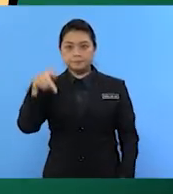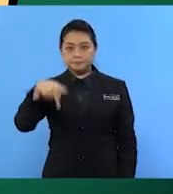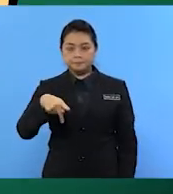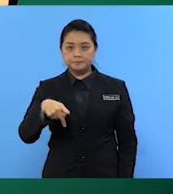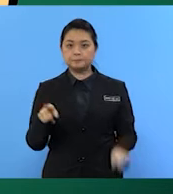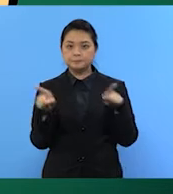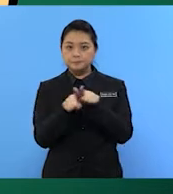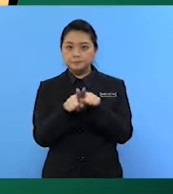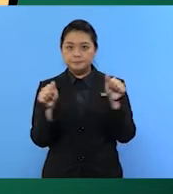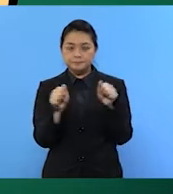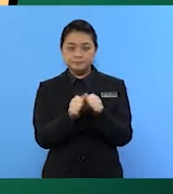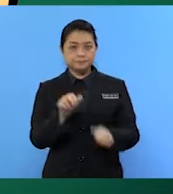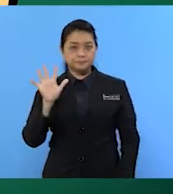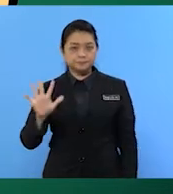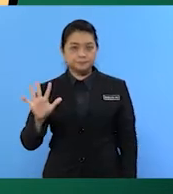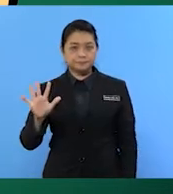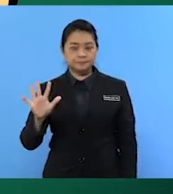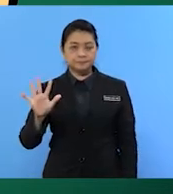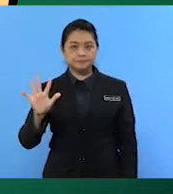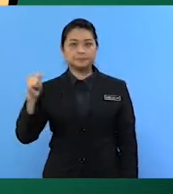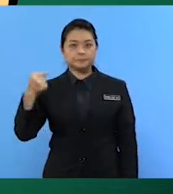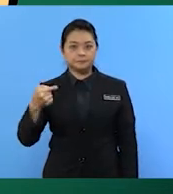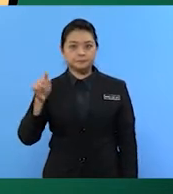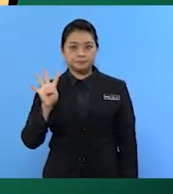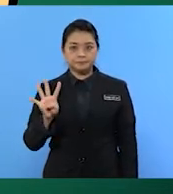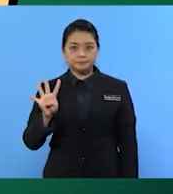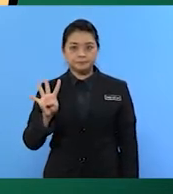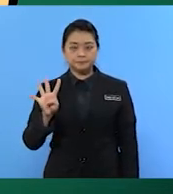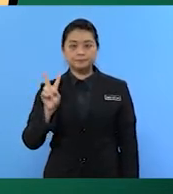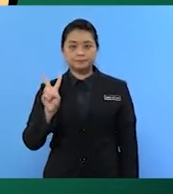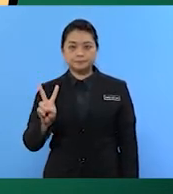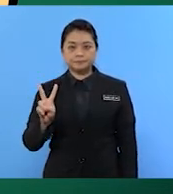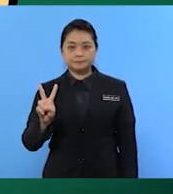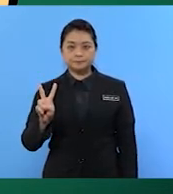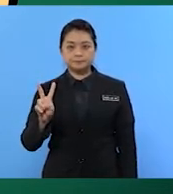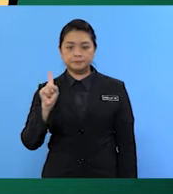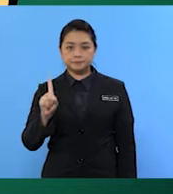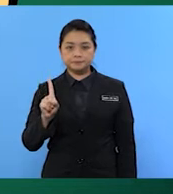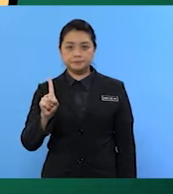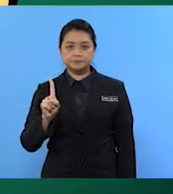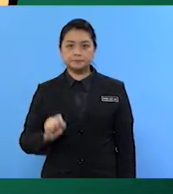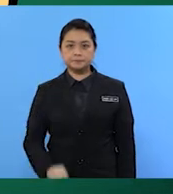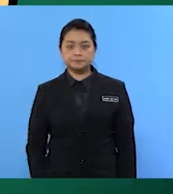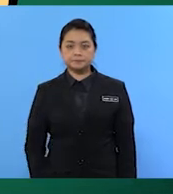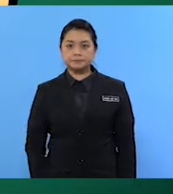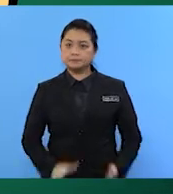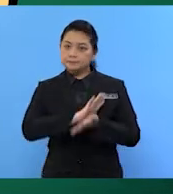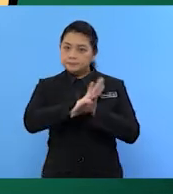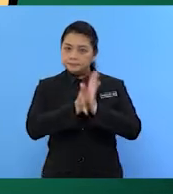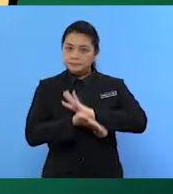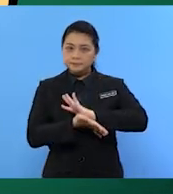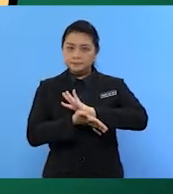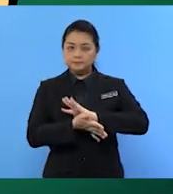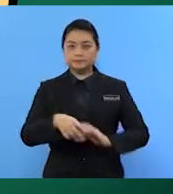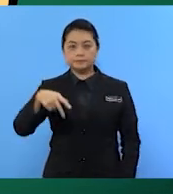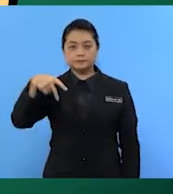sama dengan 5, negatif 4, 2 dan 1, maka